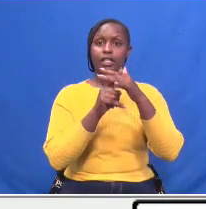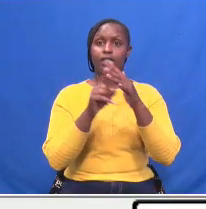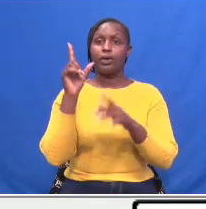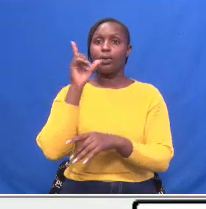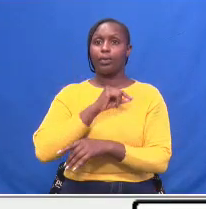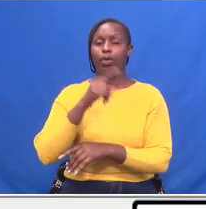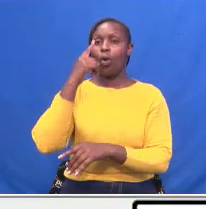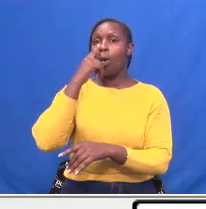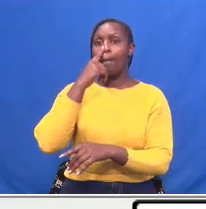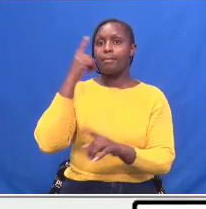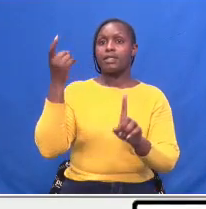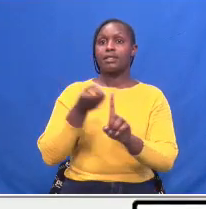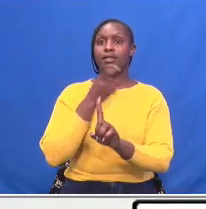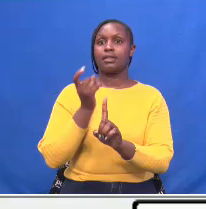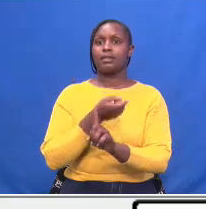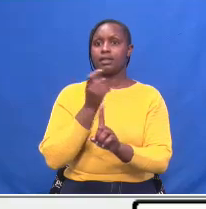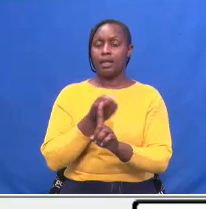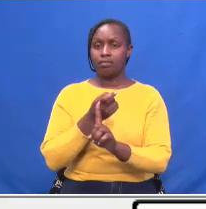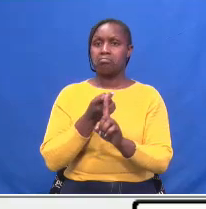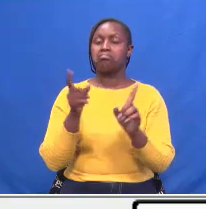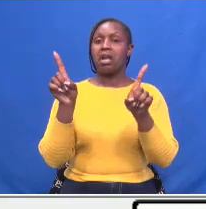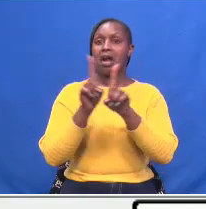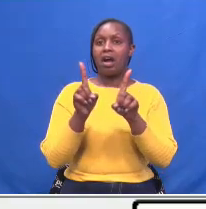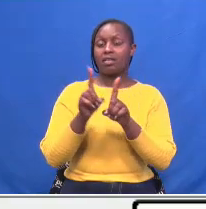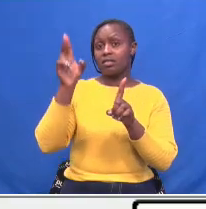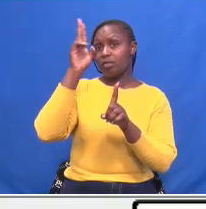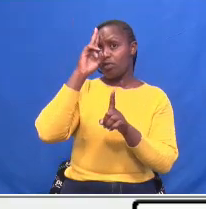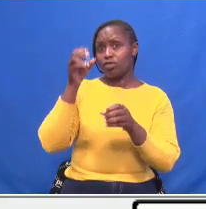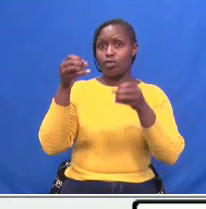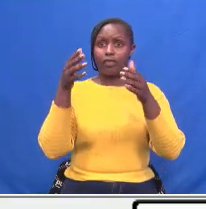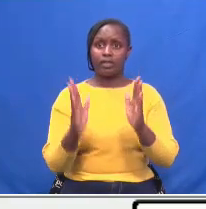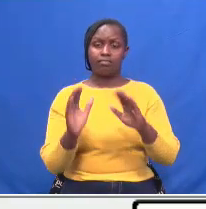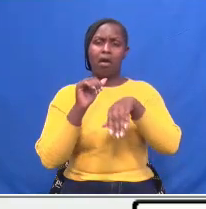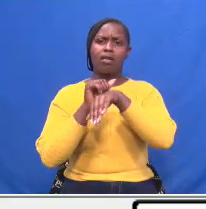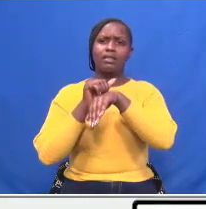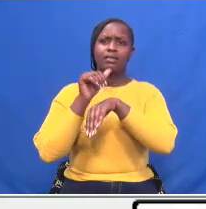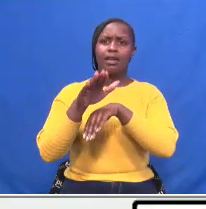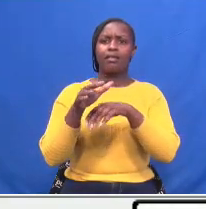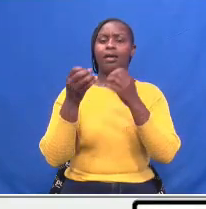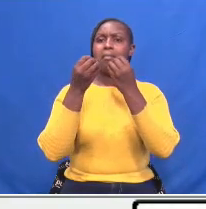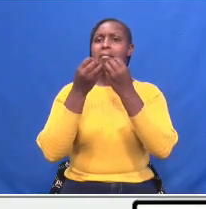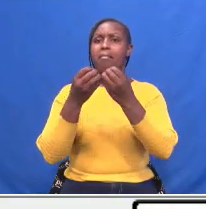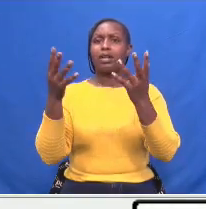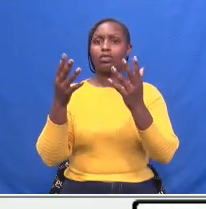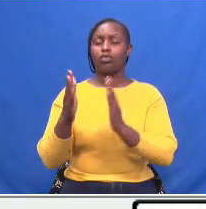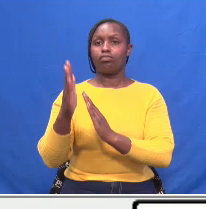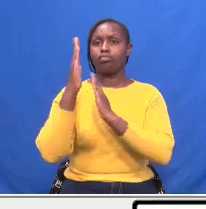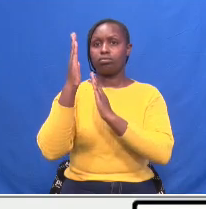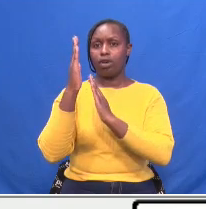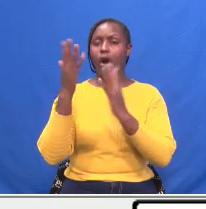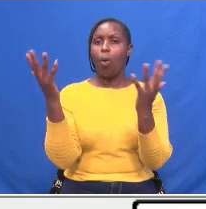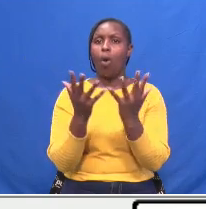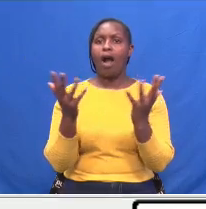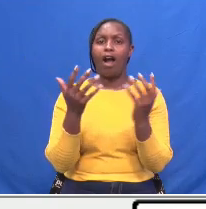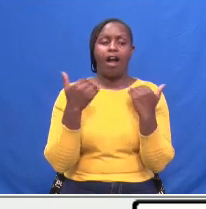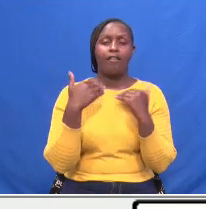sayansi kimu, yaani home science, huku maafisa wa usalama wakitumwa kwa wingi katika maeneo ambayo yamekuwa yakishuhudia utovu wa usalama